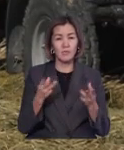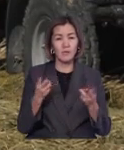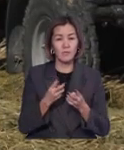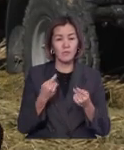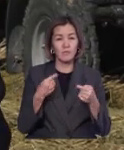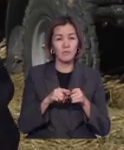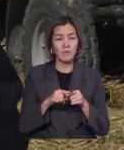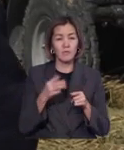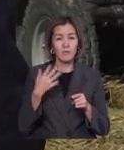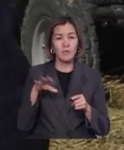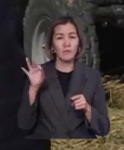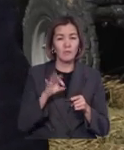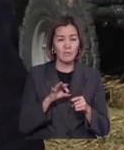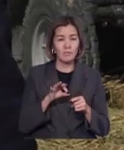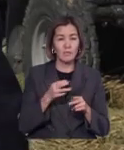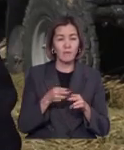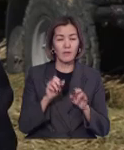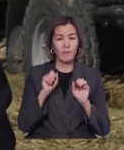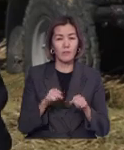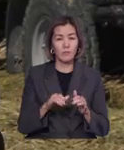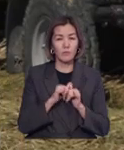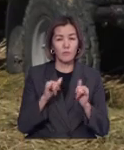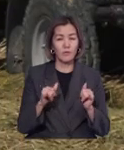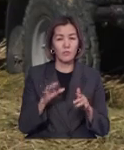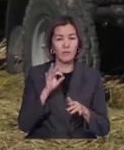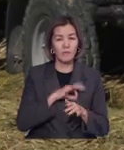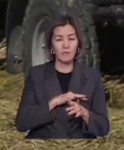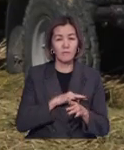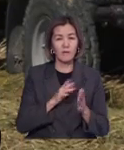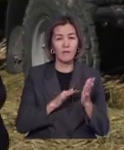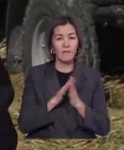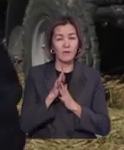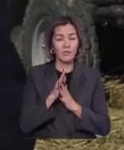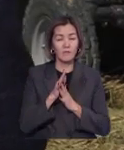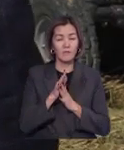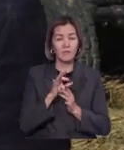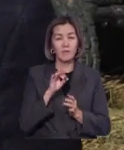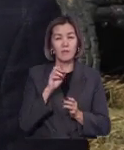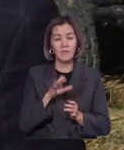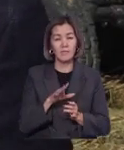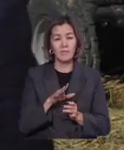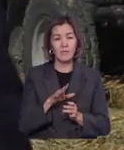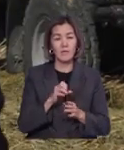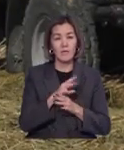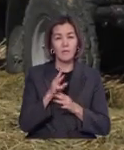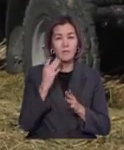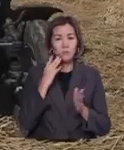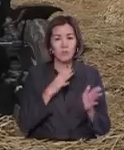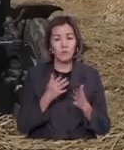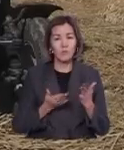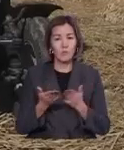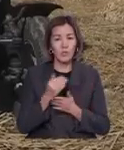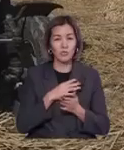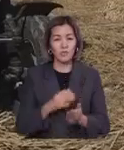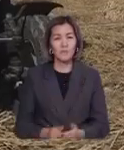необходимой техники на 50%. Это позволяет увеличить эффективность выращивания этого злака и обеспечить устойчивый урожай.